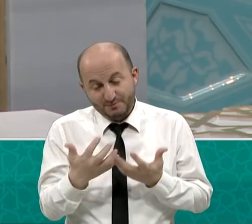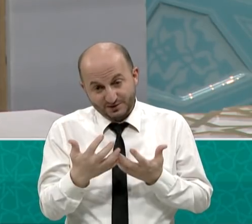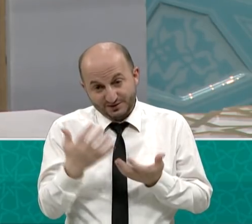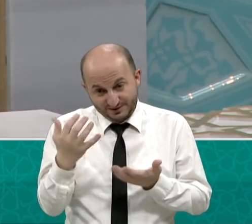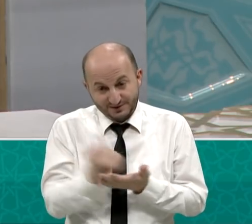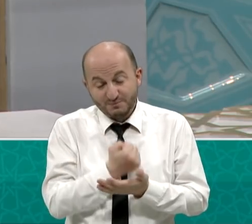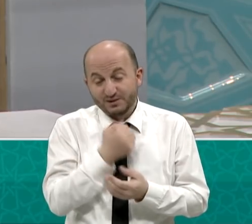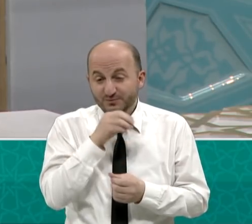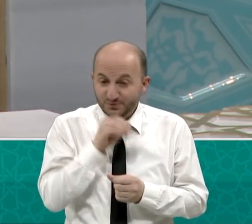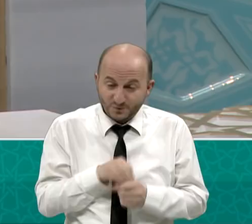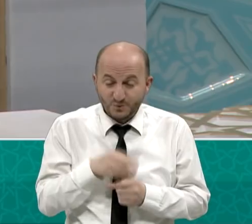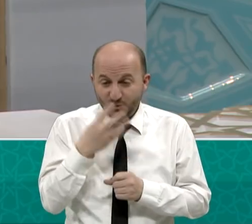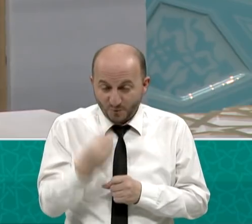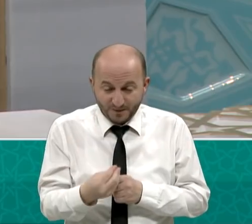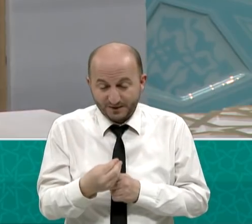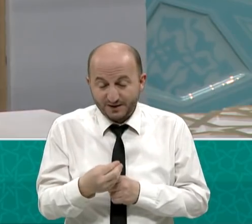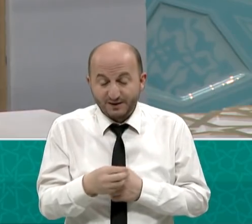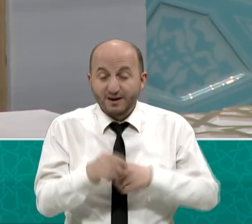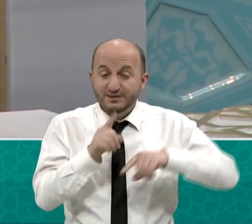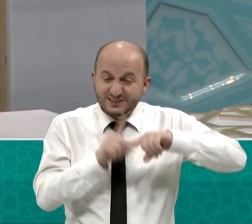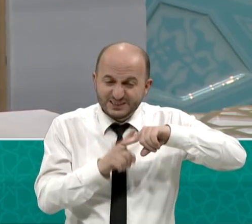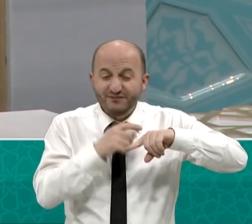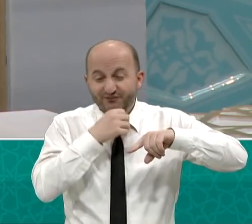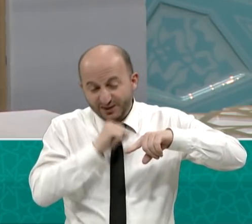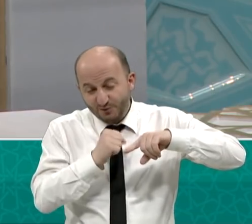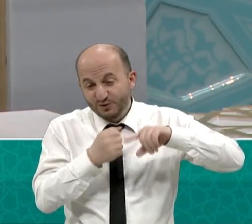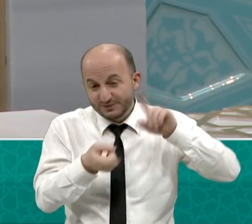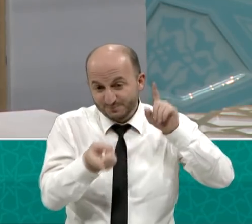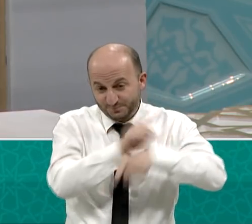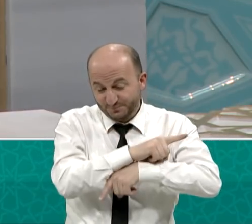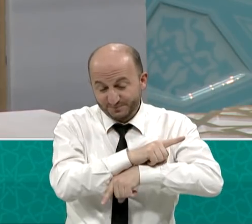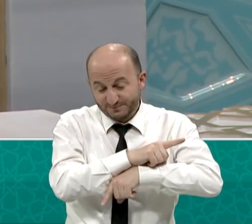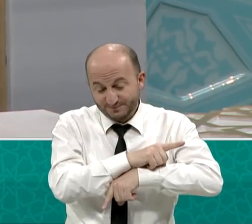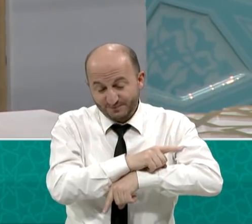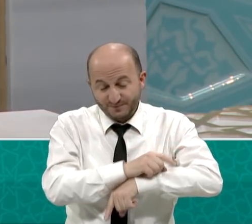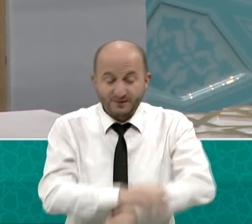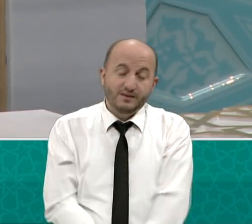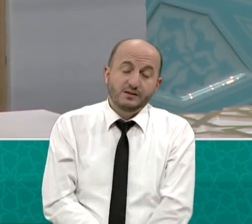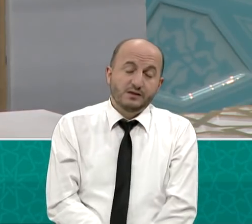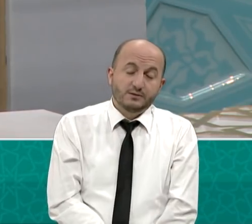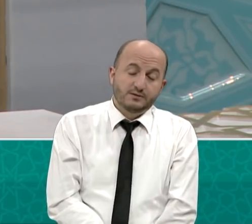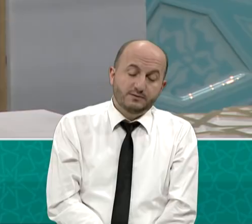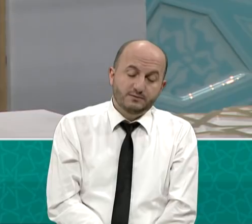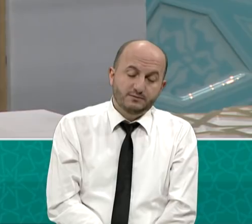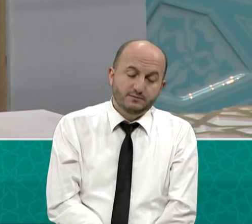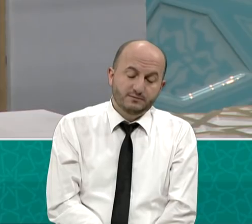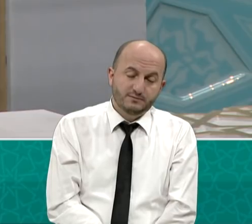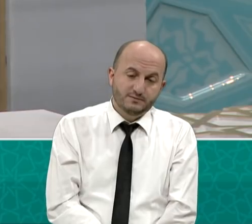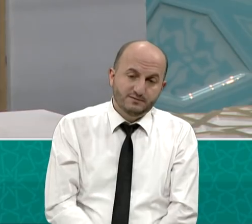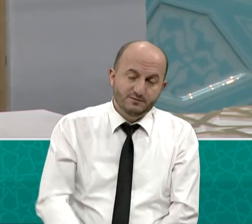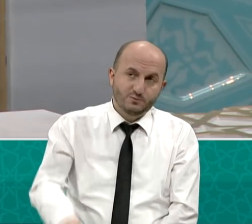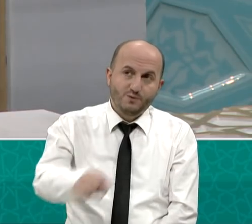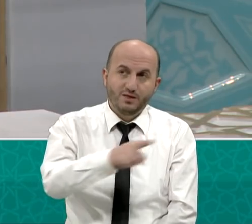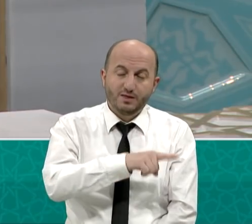olarak onlar ki diyor bakın ehli kitabı anlatıyor yettebiuna rasulen nebiyyel ummiyellezi onlar o